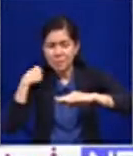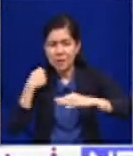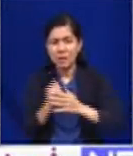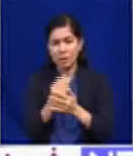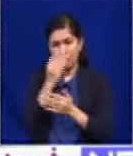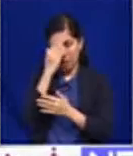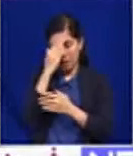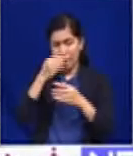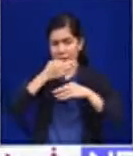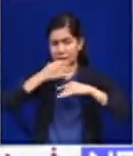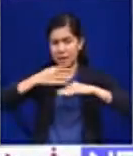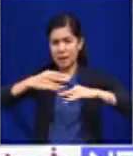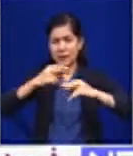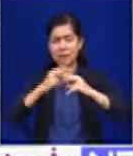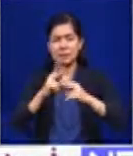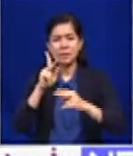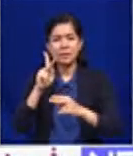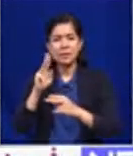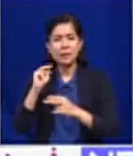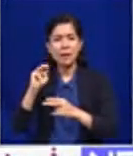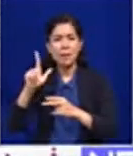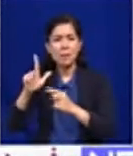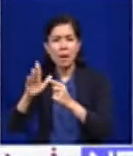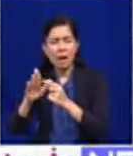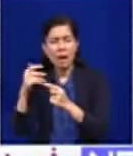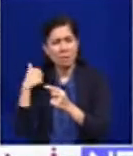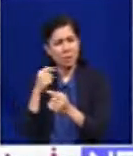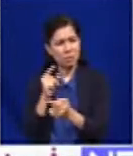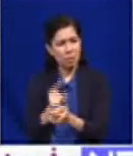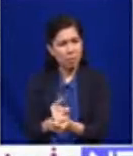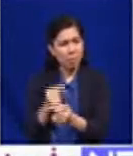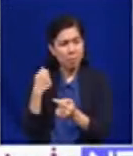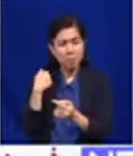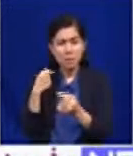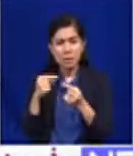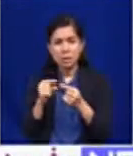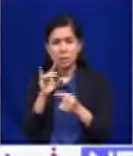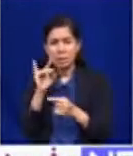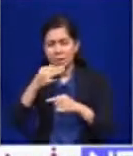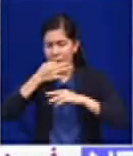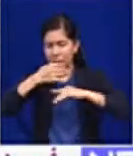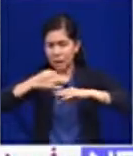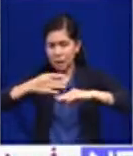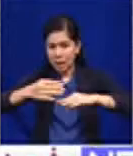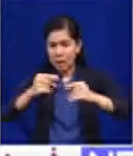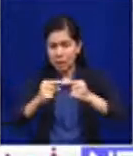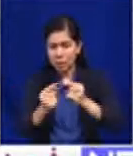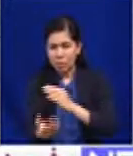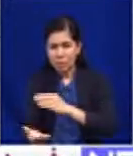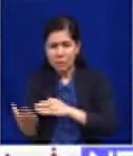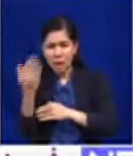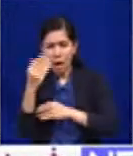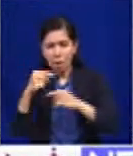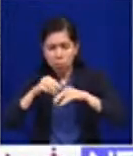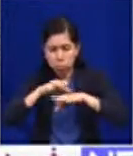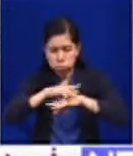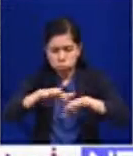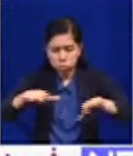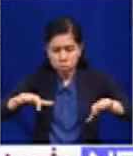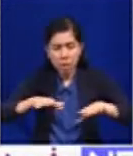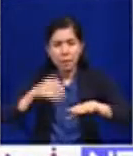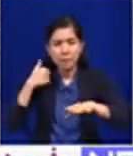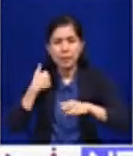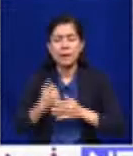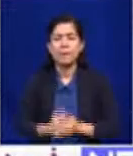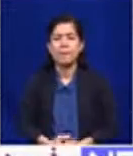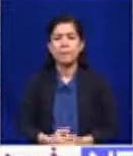ที่ได้รับแจ้งจากชาวบ้านนะคะว่าพบซากสัตว์ทะเลมาลอยเกยชายหาดตั้งแต่ช่วงเช้าที่ผ่านมานายสุภสิทธิ์ก็เปิดเผยภายหลังจาก